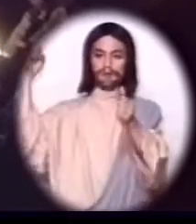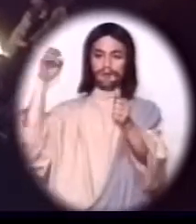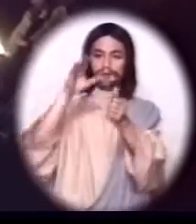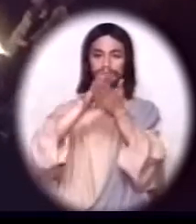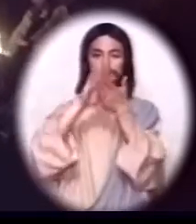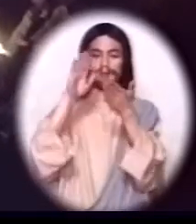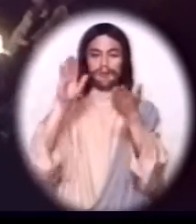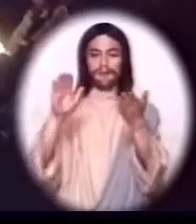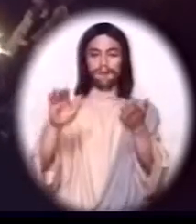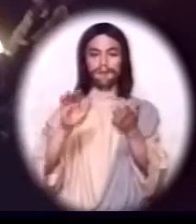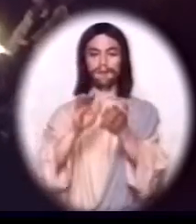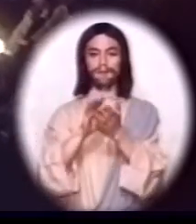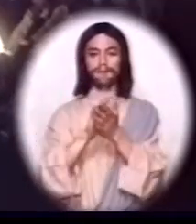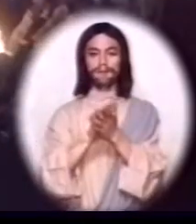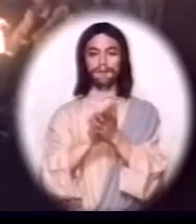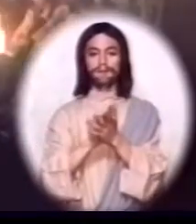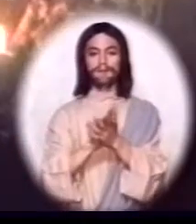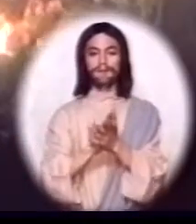주위에 비쳤습니다.